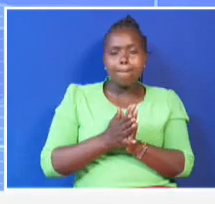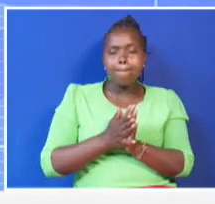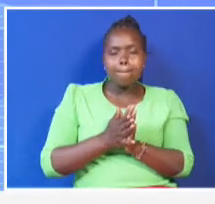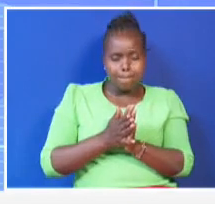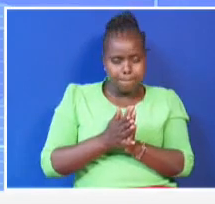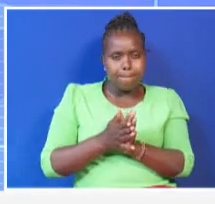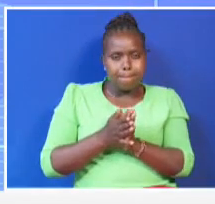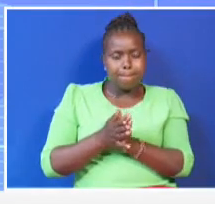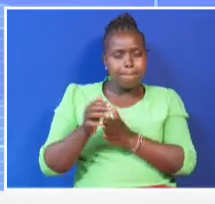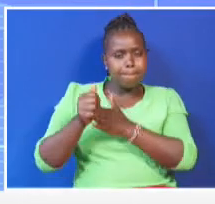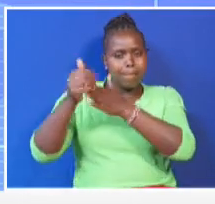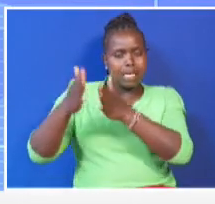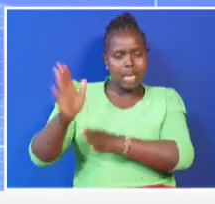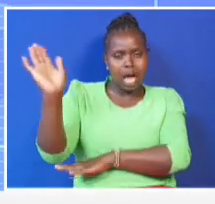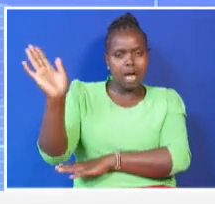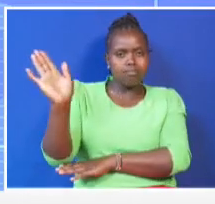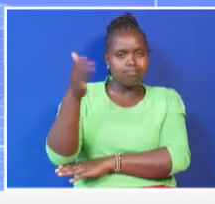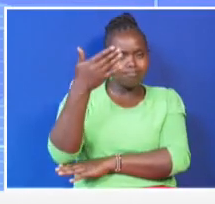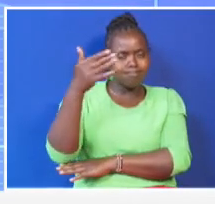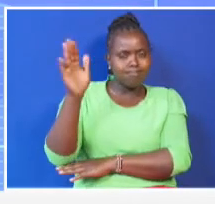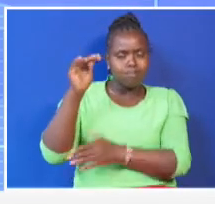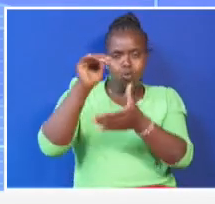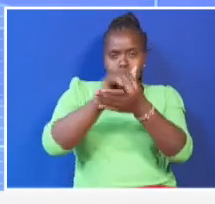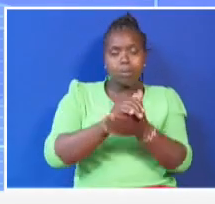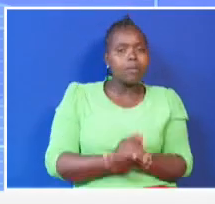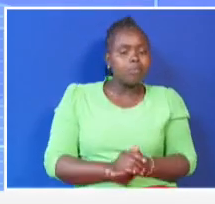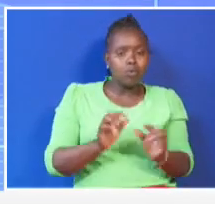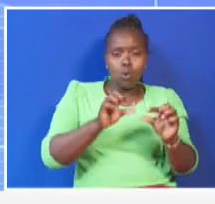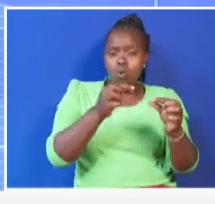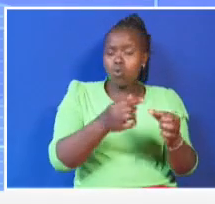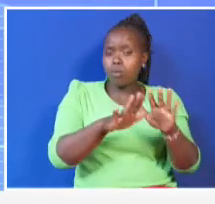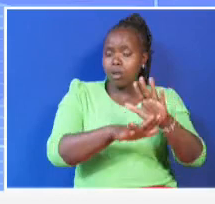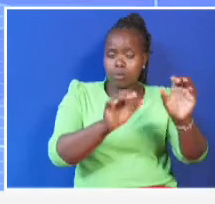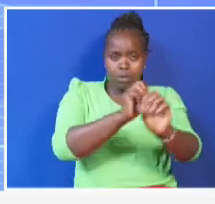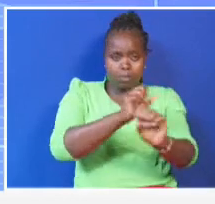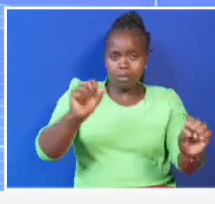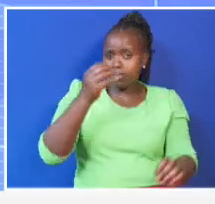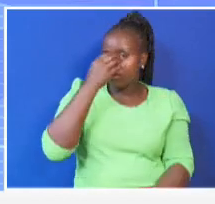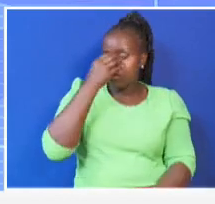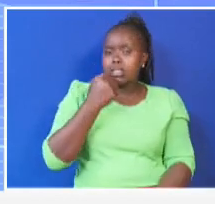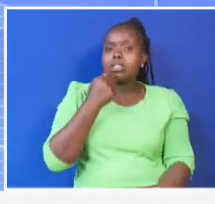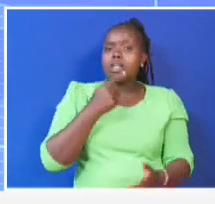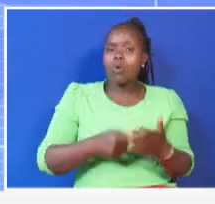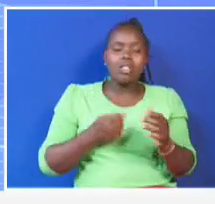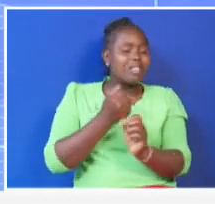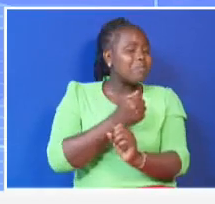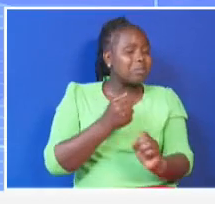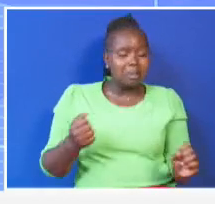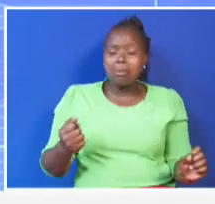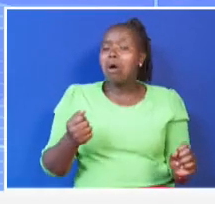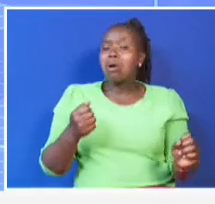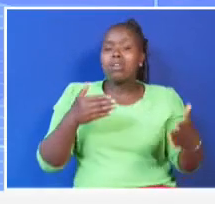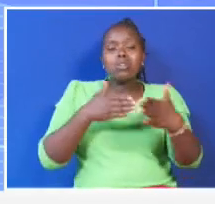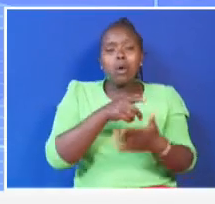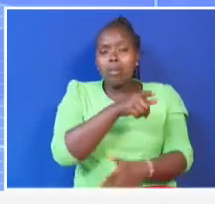ama kupeperusha bendera ya chama cha Jubilee. Wafuasi wa karibu wa naibu wa rais William Ruto wamesema kwamba hawatanyimwa usingizi